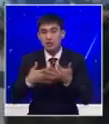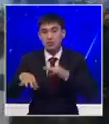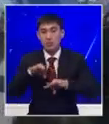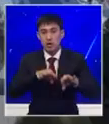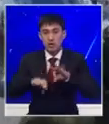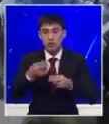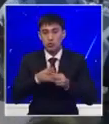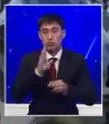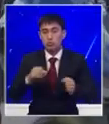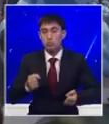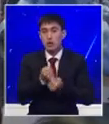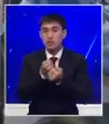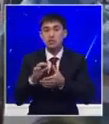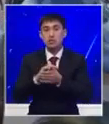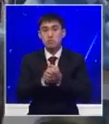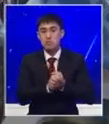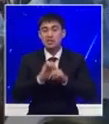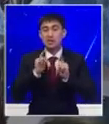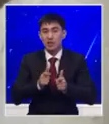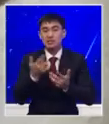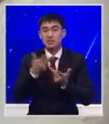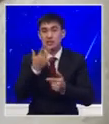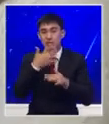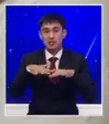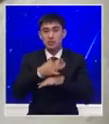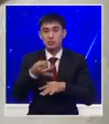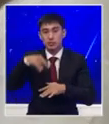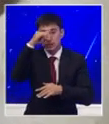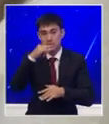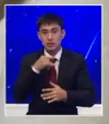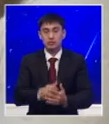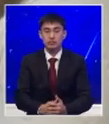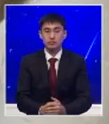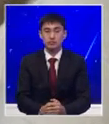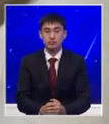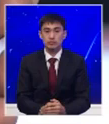проектов, которые будут поддерживать мир и согласие среди всех национальностей Республики Казахстан.